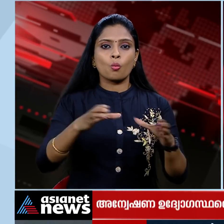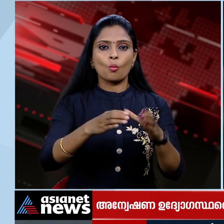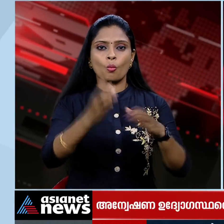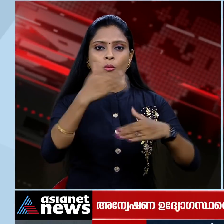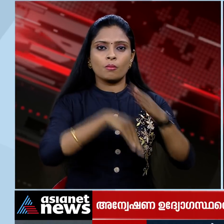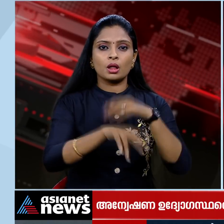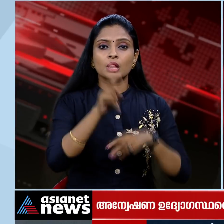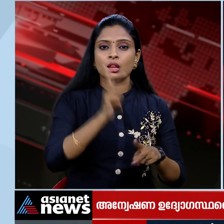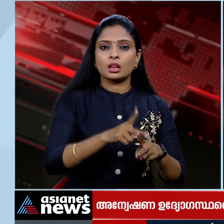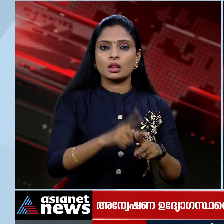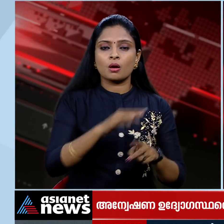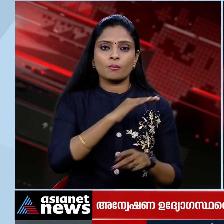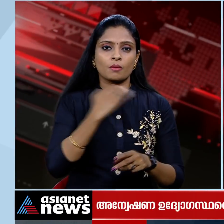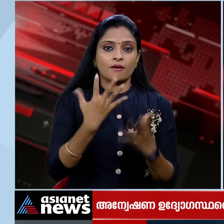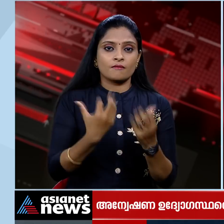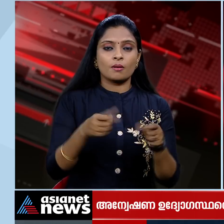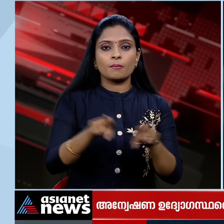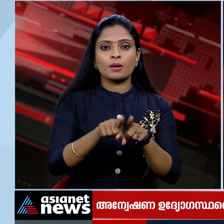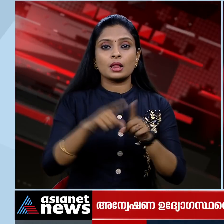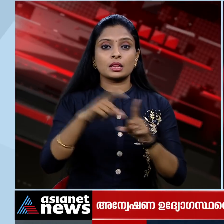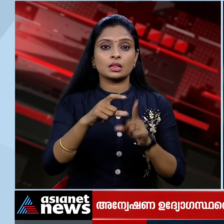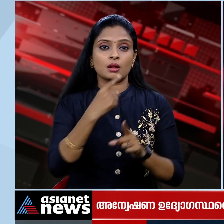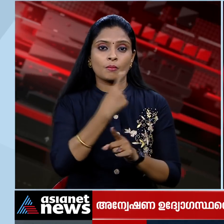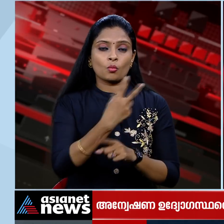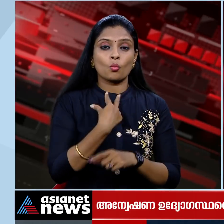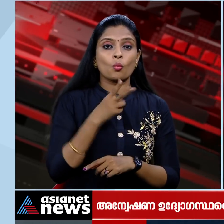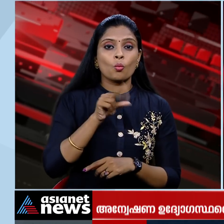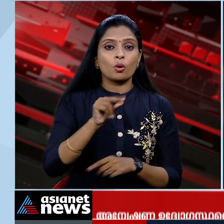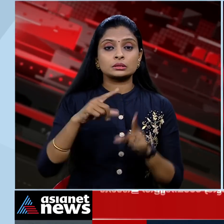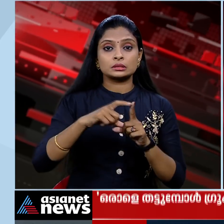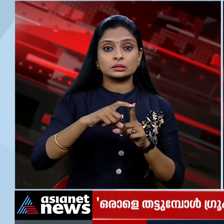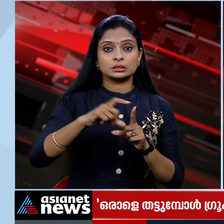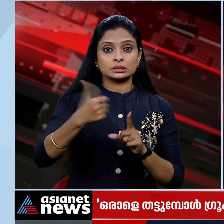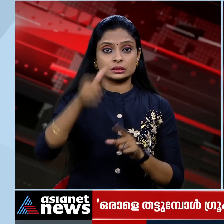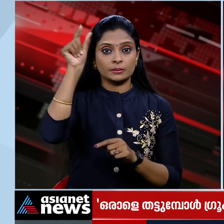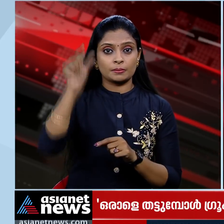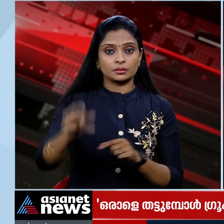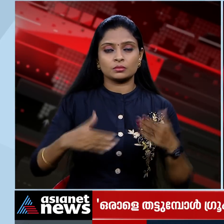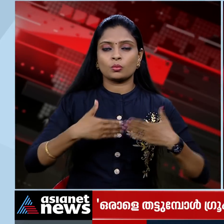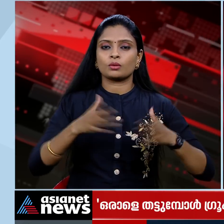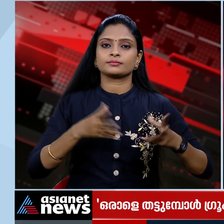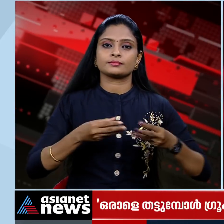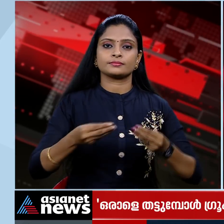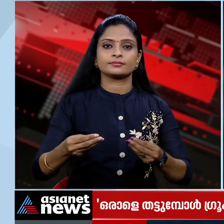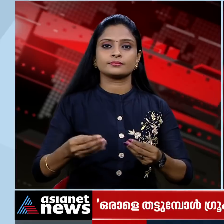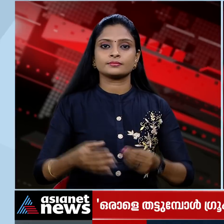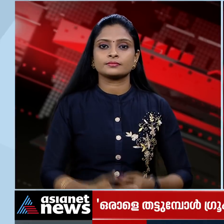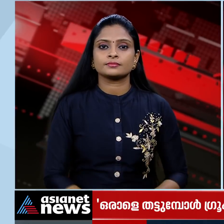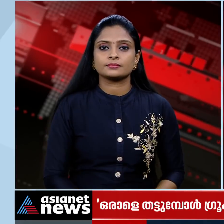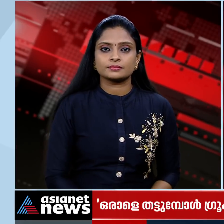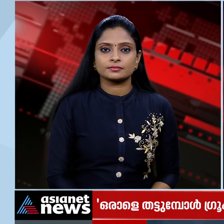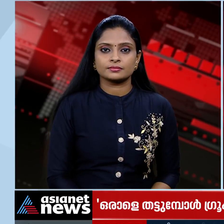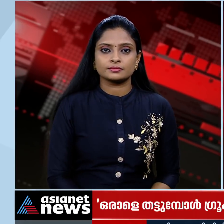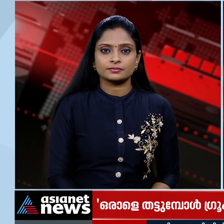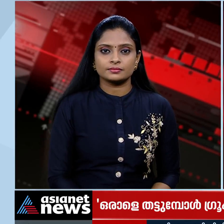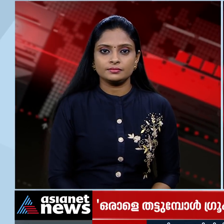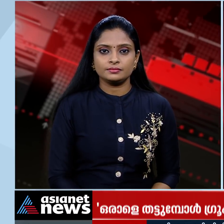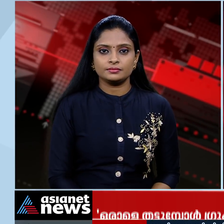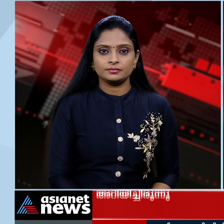ഗ്രൂപ്പിലിട്ട് തട്ടിയേക്കണമെന്ന് ദിലീപ് പറയുന്ന ശബ്ദരേഖ സംവിധായകൻ ബാലചന്ദ്രകുമാറാണ് പുറത്തുവിട്ടത്.